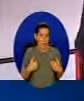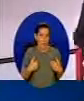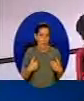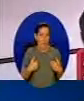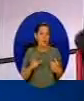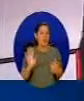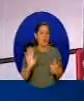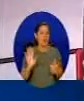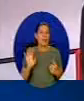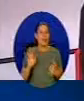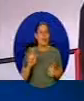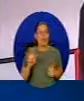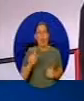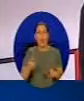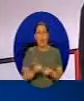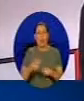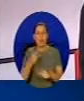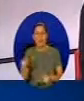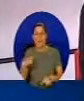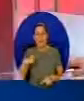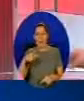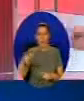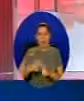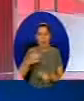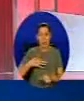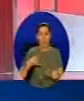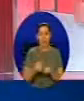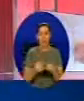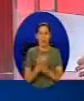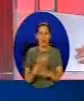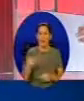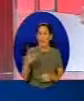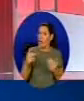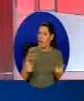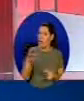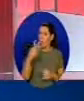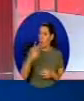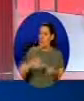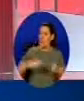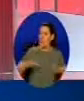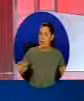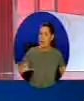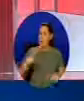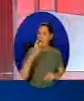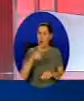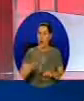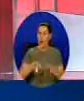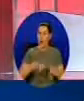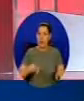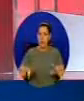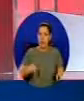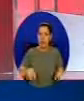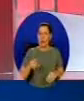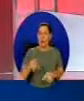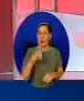דודי מוצאינו באב קדמון. אבל היום המדע כבר יודע באמת להוכיח. כשאתה רואה את ה-DNA, כשאתה רואה את כל ההתפלגות, את כל